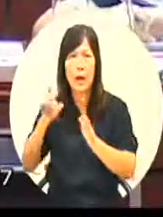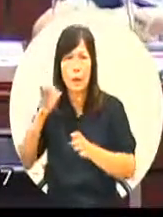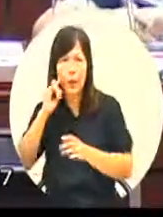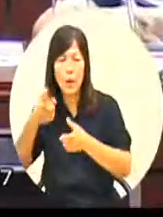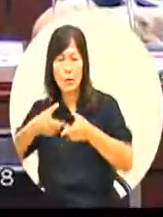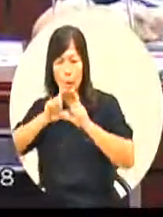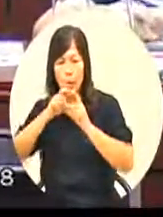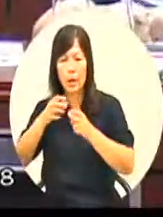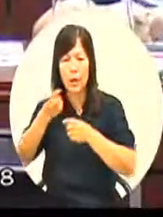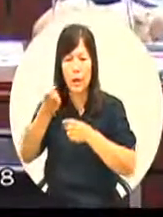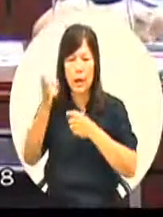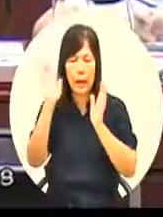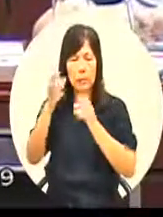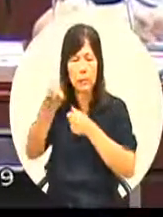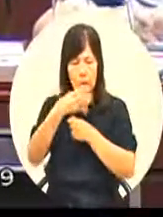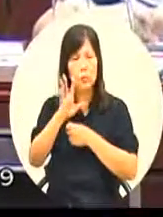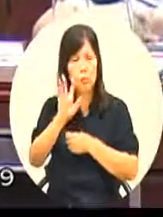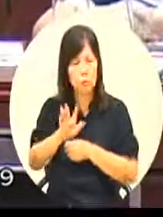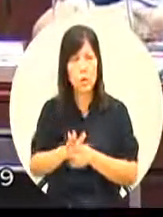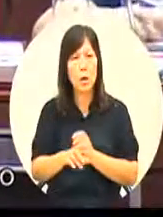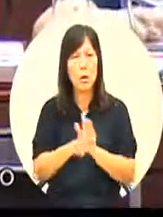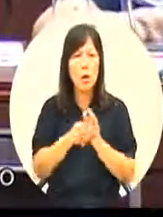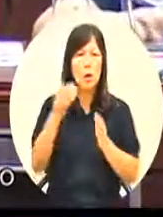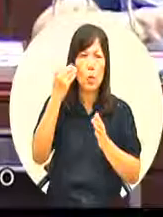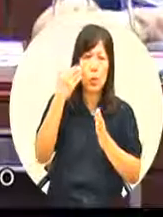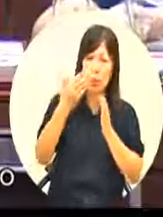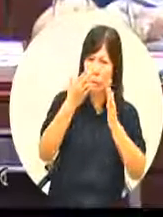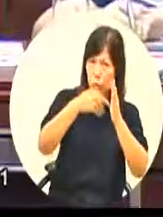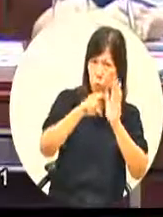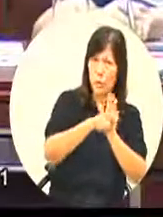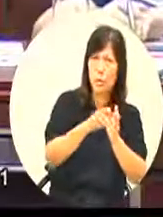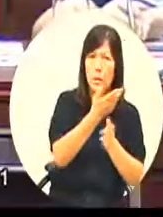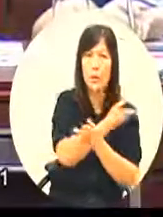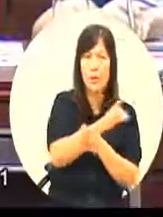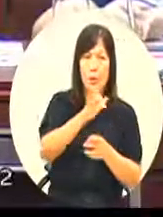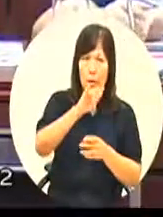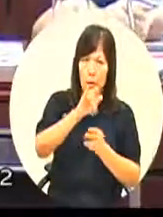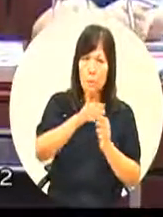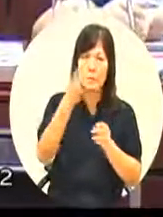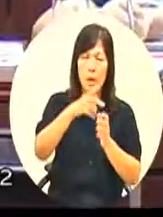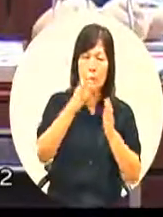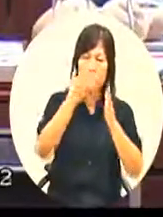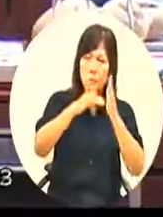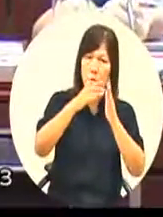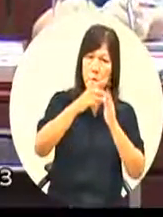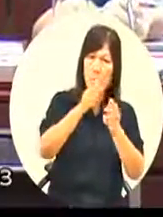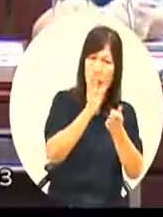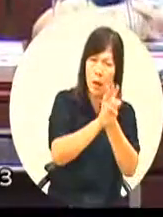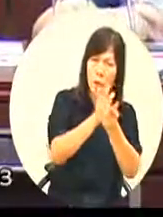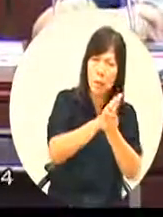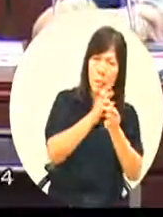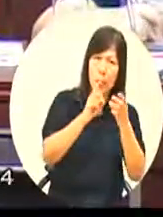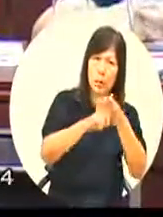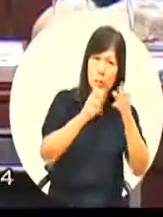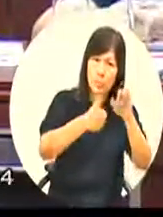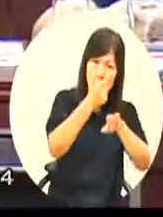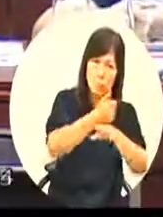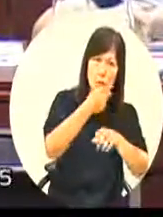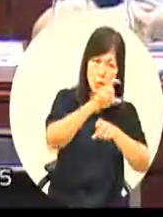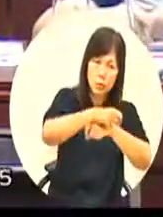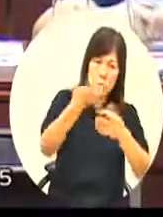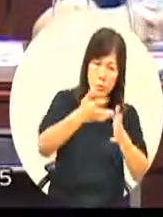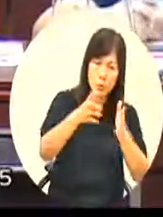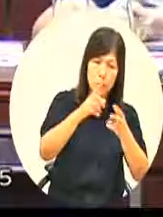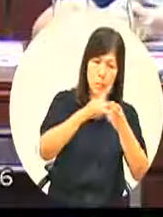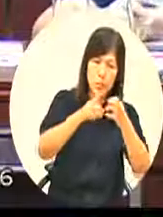来转述的， 是啊，是。 所以如果说学校的不管是他的导师也好，学校的这个辅导主任、学务主任能够跟家长沟